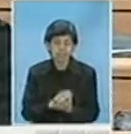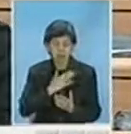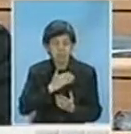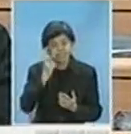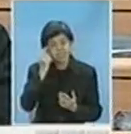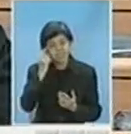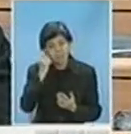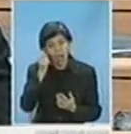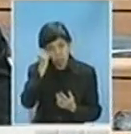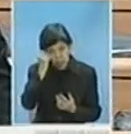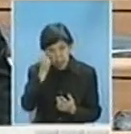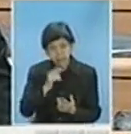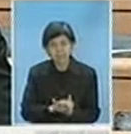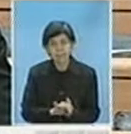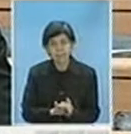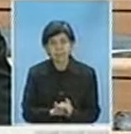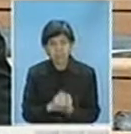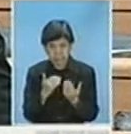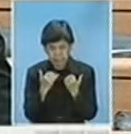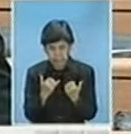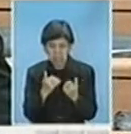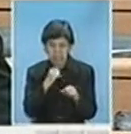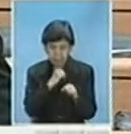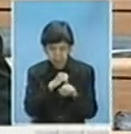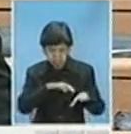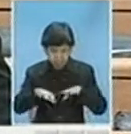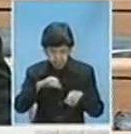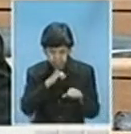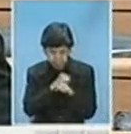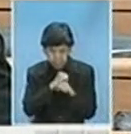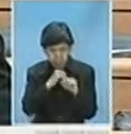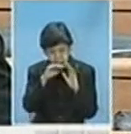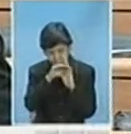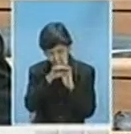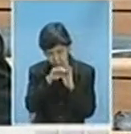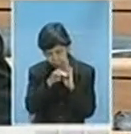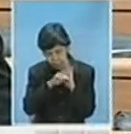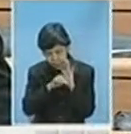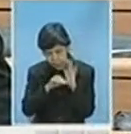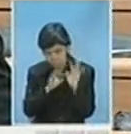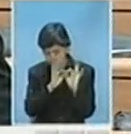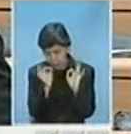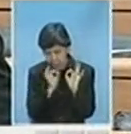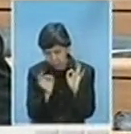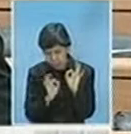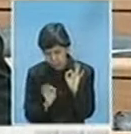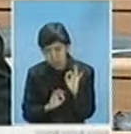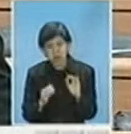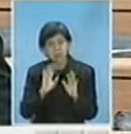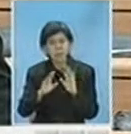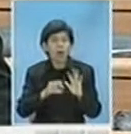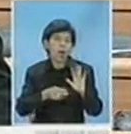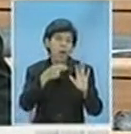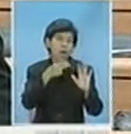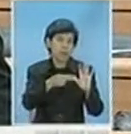ใจครับแล้วก็เห็นใจว่าได้สามารถจัดสรรรายละเอียดเนี่ยที่ชัดเจนได้เพียงประมาณ 50,000 ล้านบ